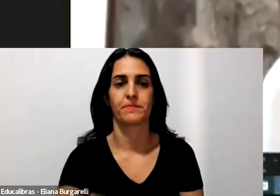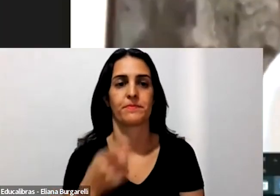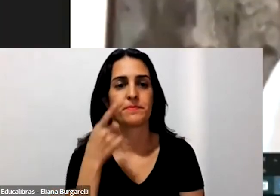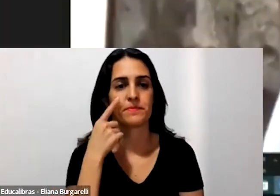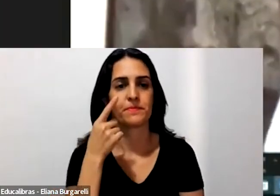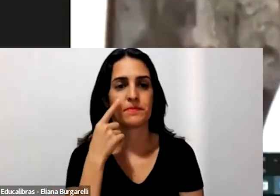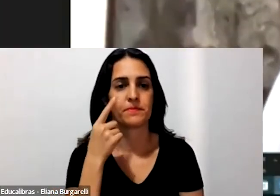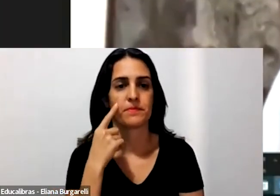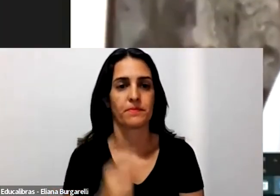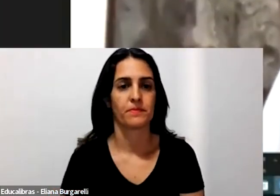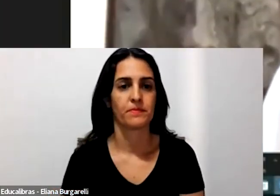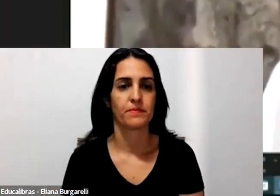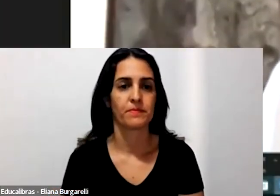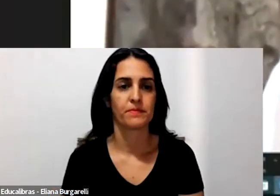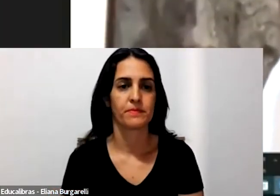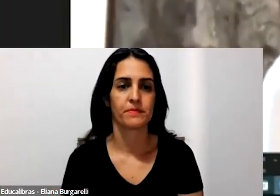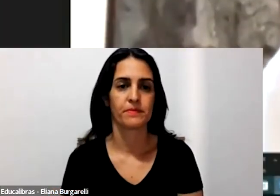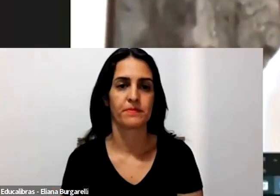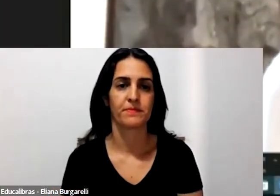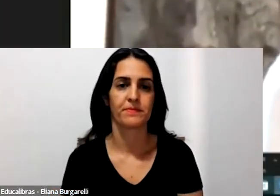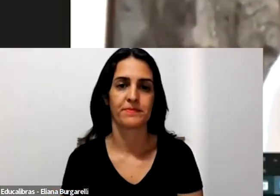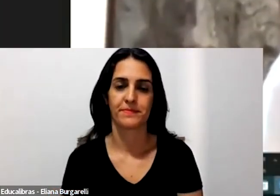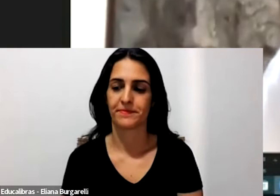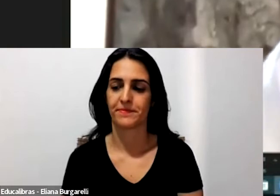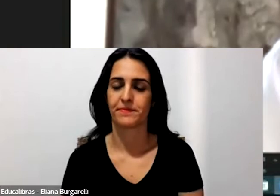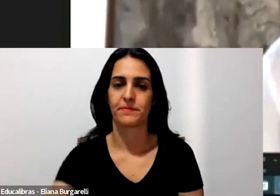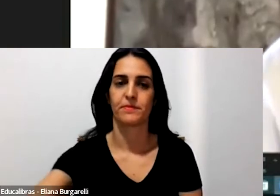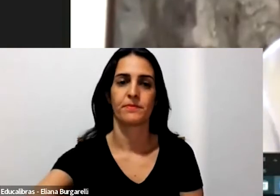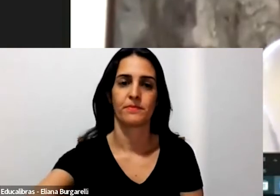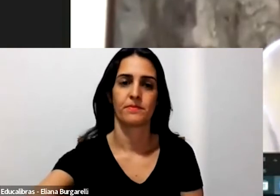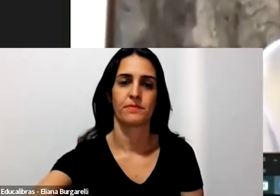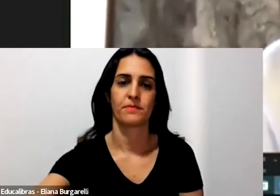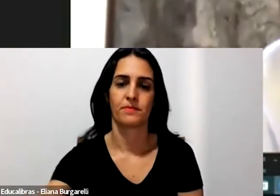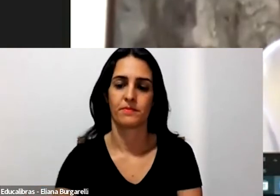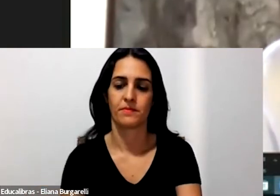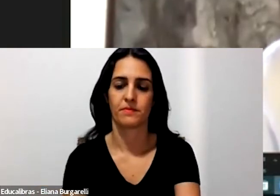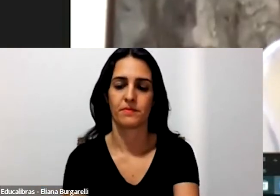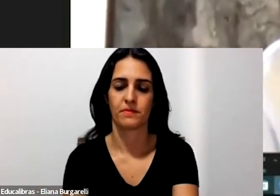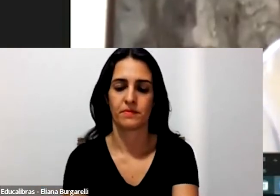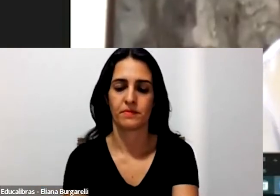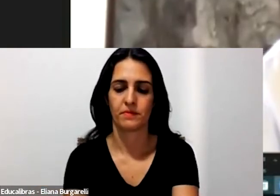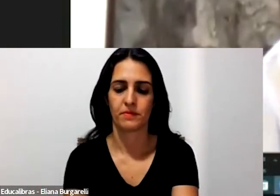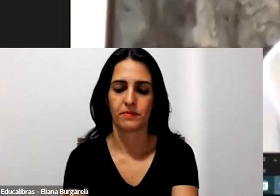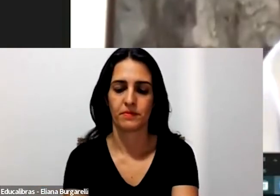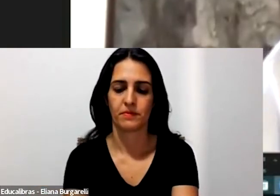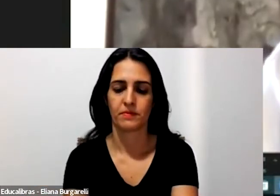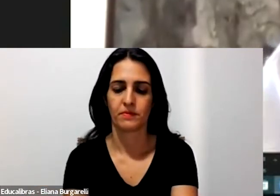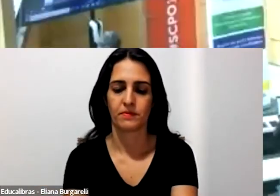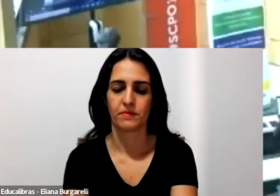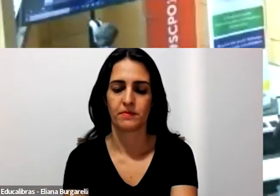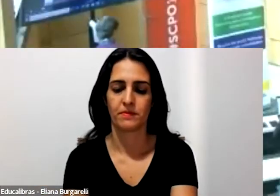Merci beaucoup. Alors maintenant, il est important aussi de parler, quand on parle de l'Amazonie et en général de la protection